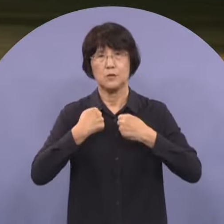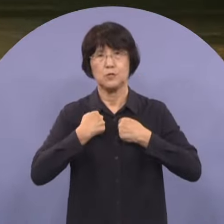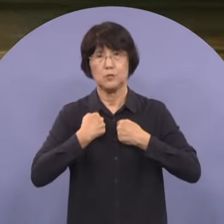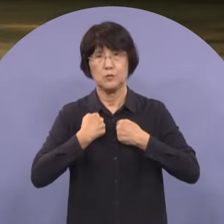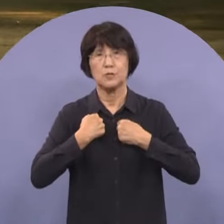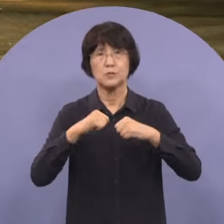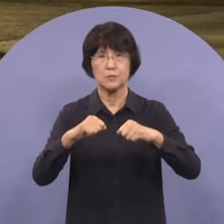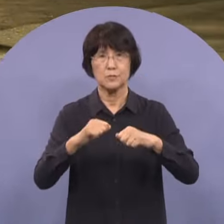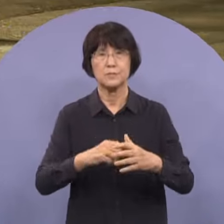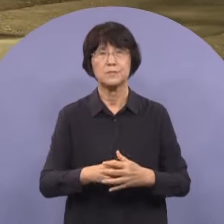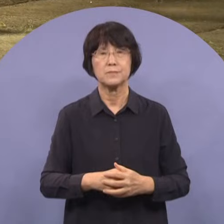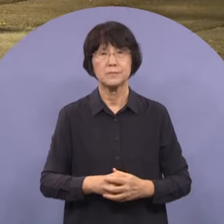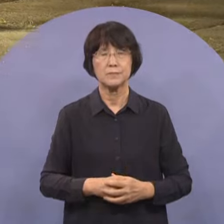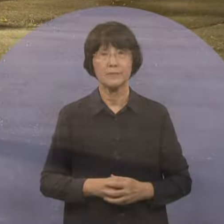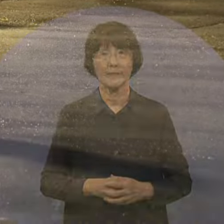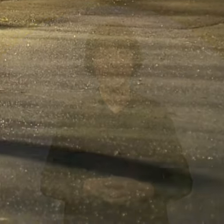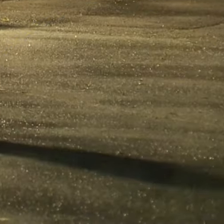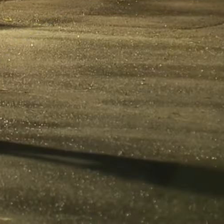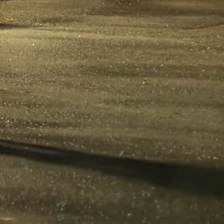く。